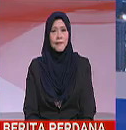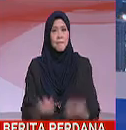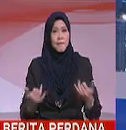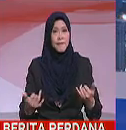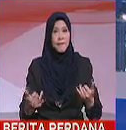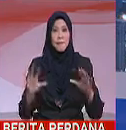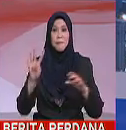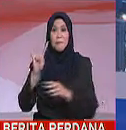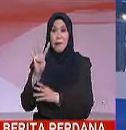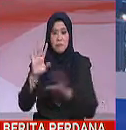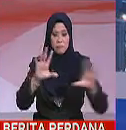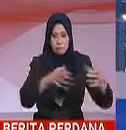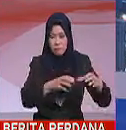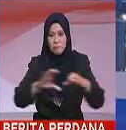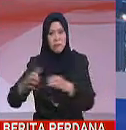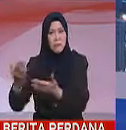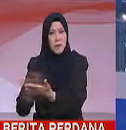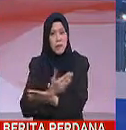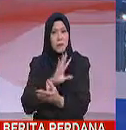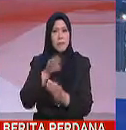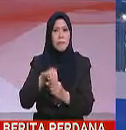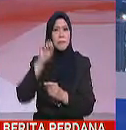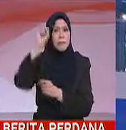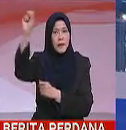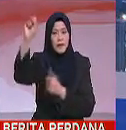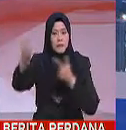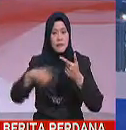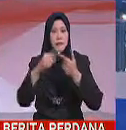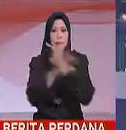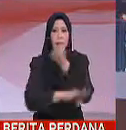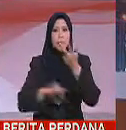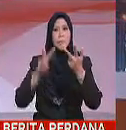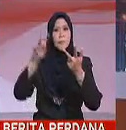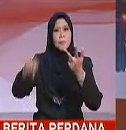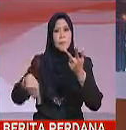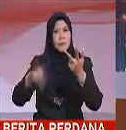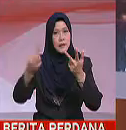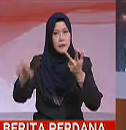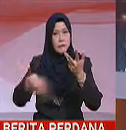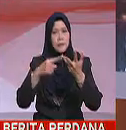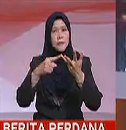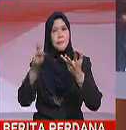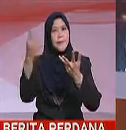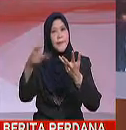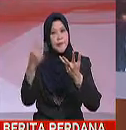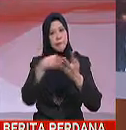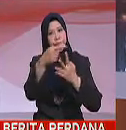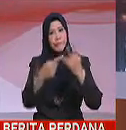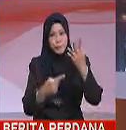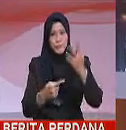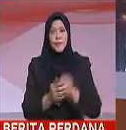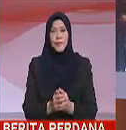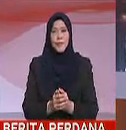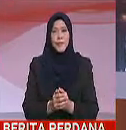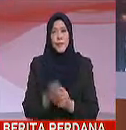Baik, hari ini empat kluster baru dikenal pasti melibatkan Sabah, Negeri Sembilan, Wilayah Persekutuan Kuala Lumpur dan Pulau Pinang. Jelas Tan Sri Dr.